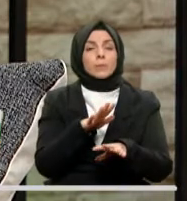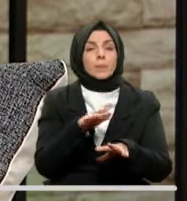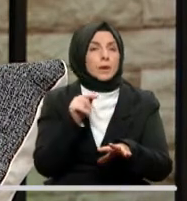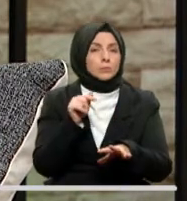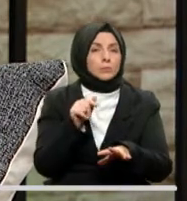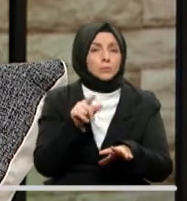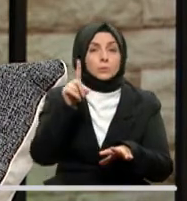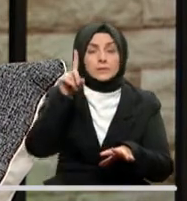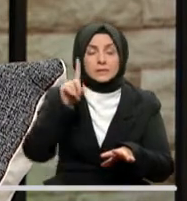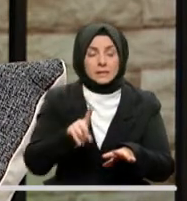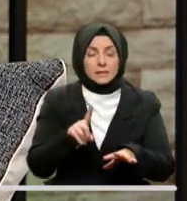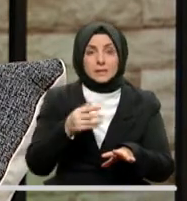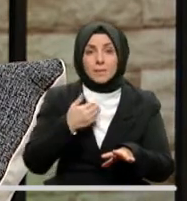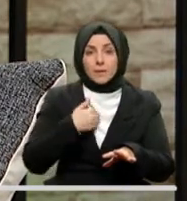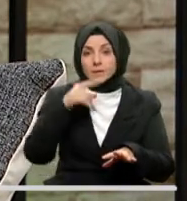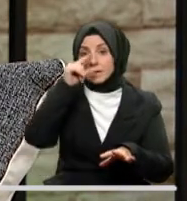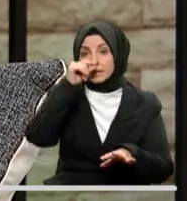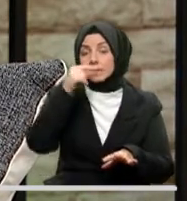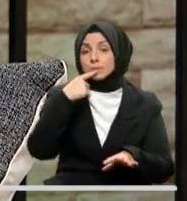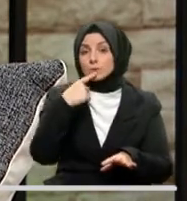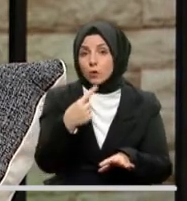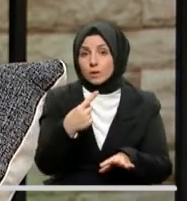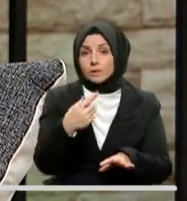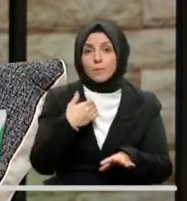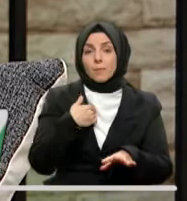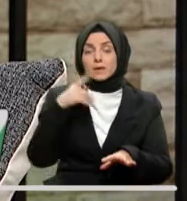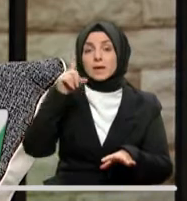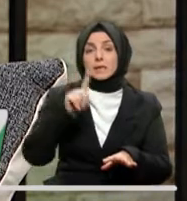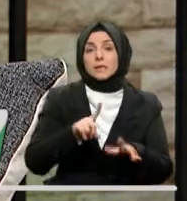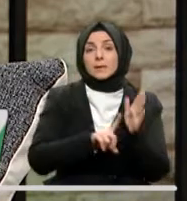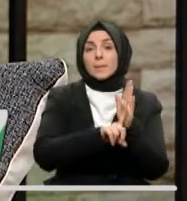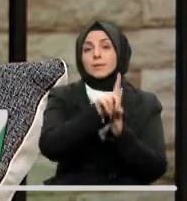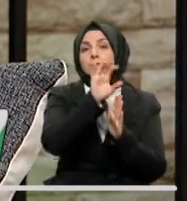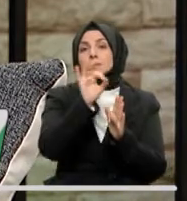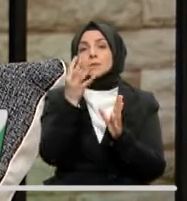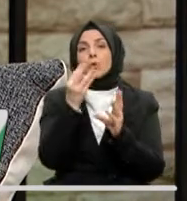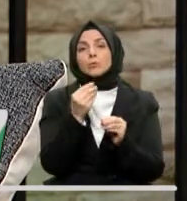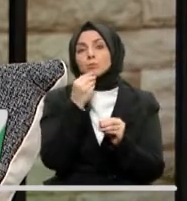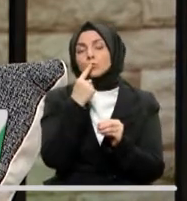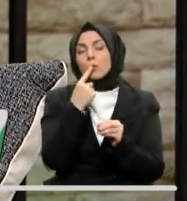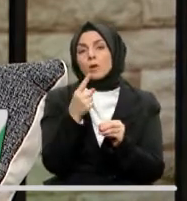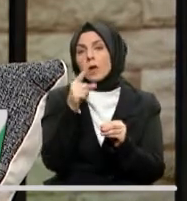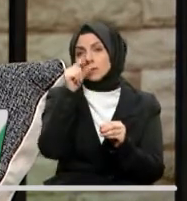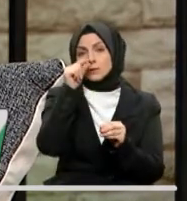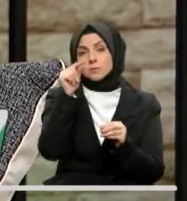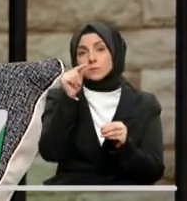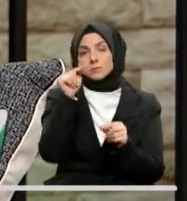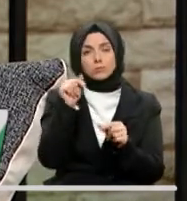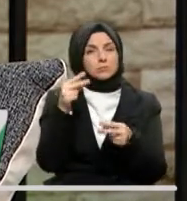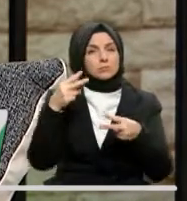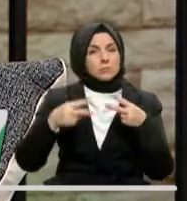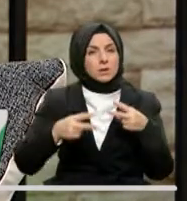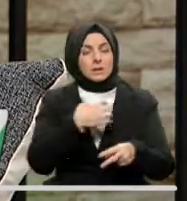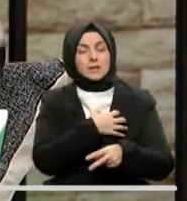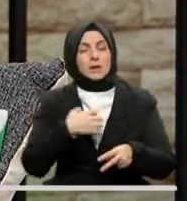dünyasında ne zaman oluştu çocukluğunda sana ilk başarısızsın diyen sana ilk işte beceriksizsin diyen kimdi şu bazen